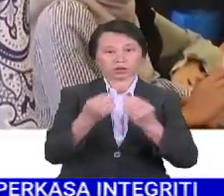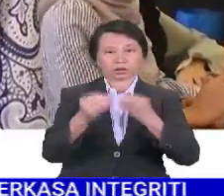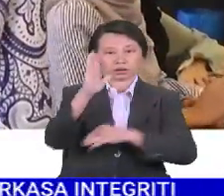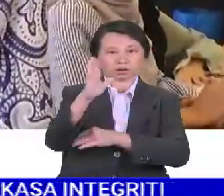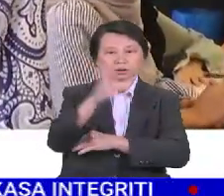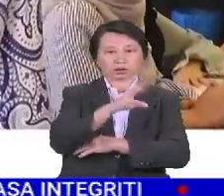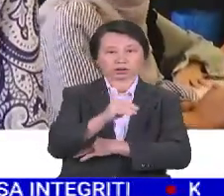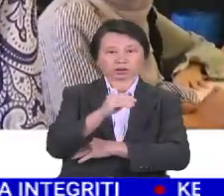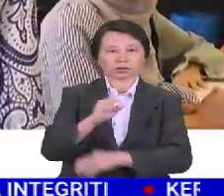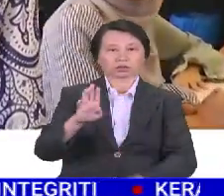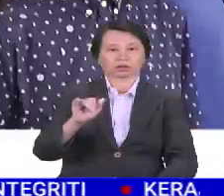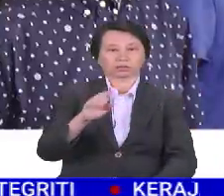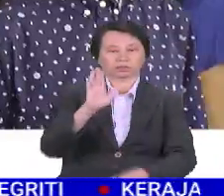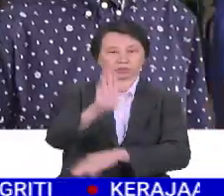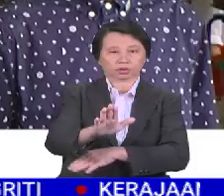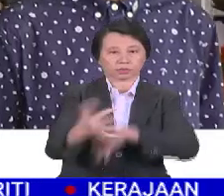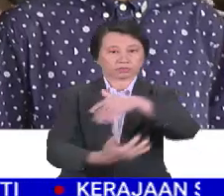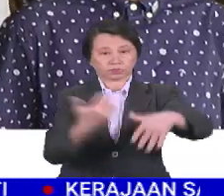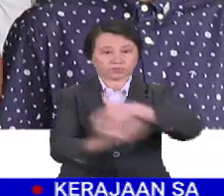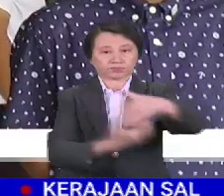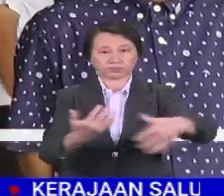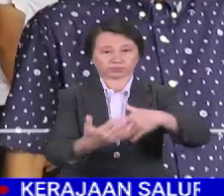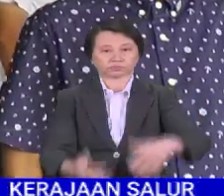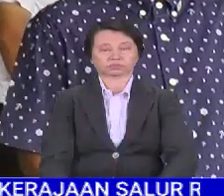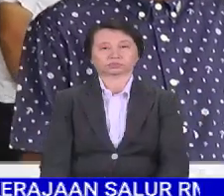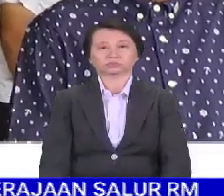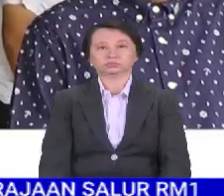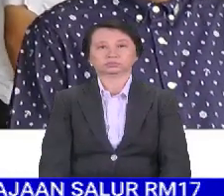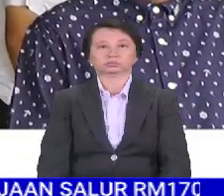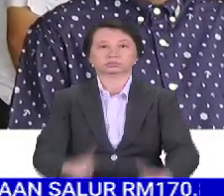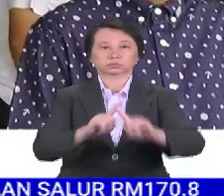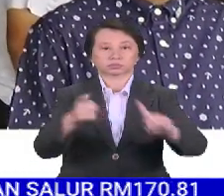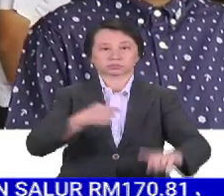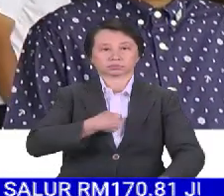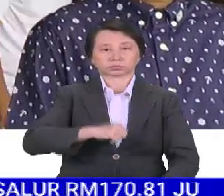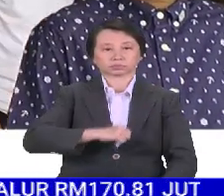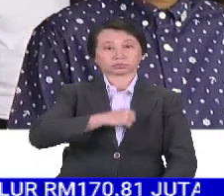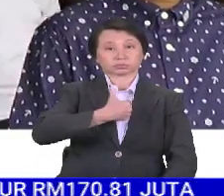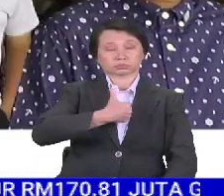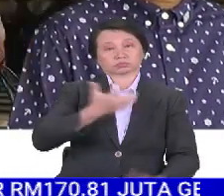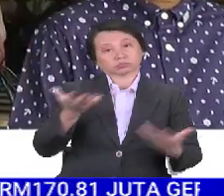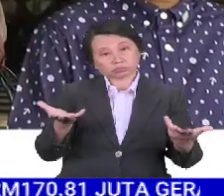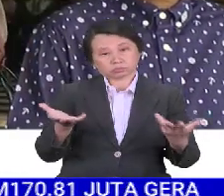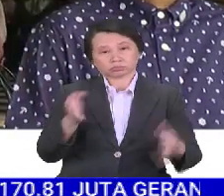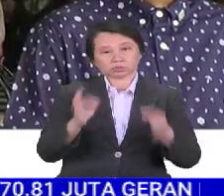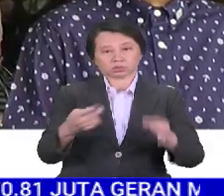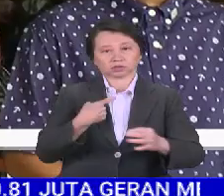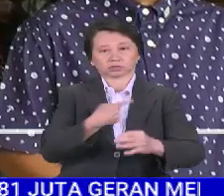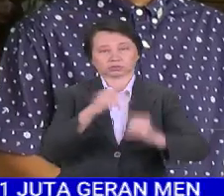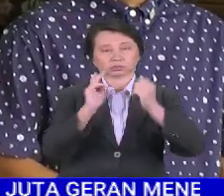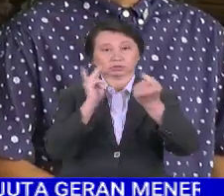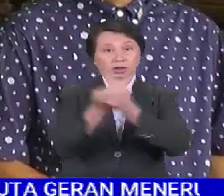dan walk about pada sebelah petang. Tetapi yang saya banggakan, walaupun dalam keadaan kita